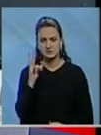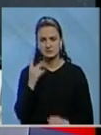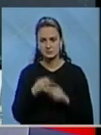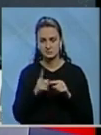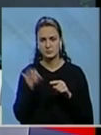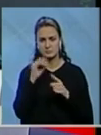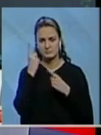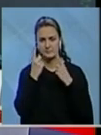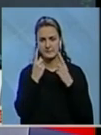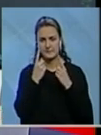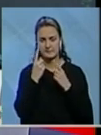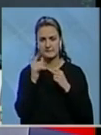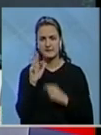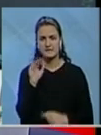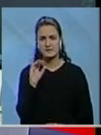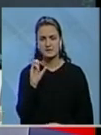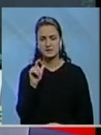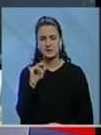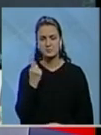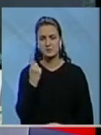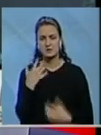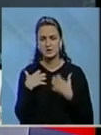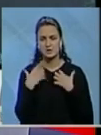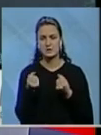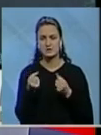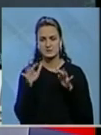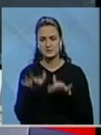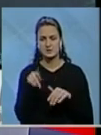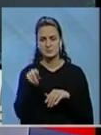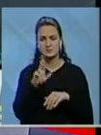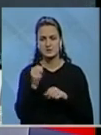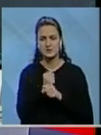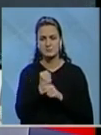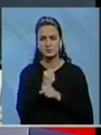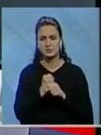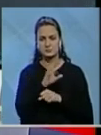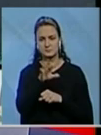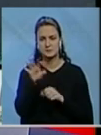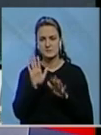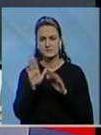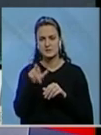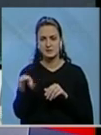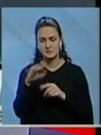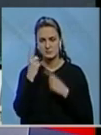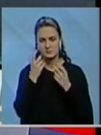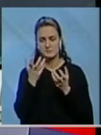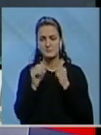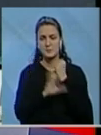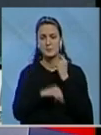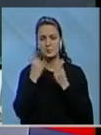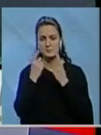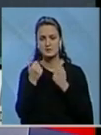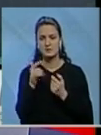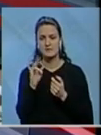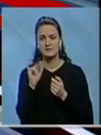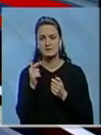შესახებ ინფორმაცია დავით სერგენკომ პირველადი ჯანდაცვის დაწესებულებების და სააფთიაქო ქსელების ხელმძღვანელებისგან მიიღო. ბოლო ინფორმაციას ახლა